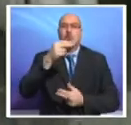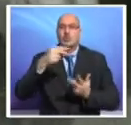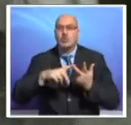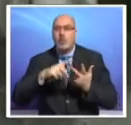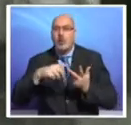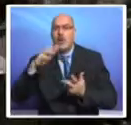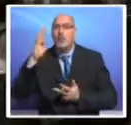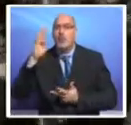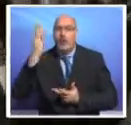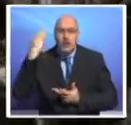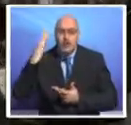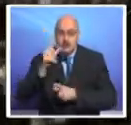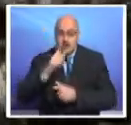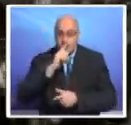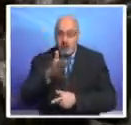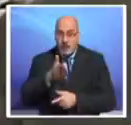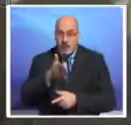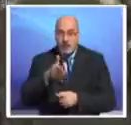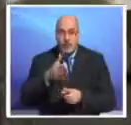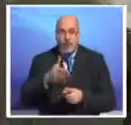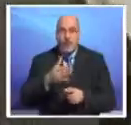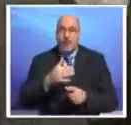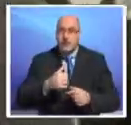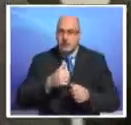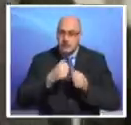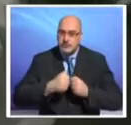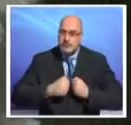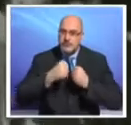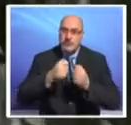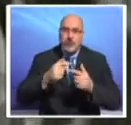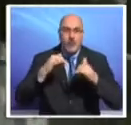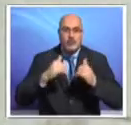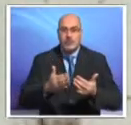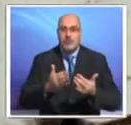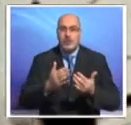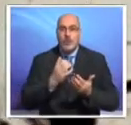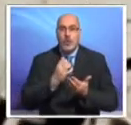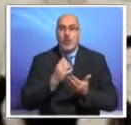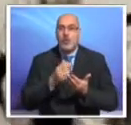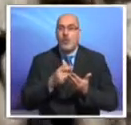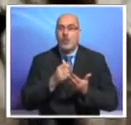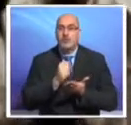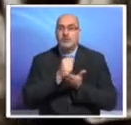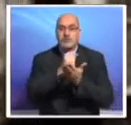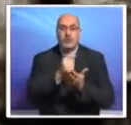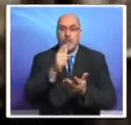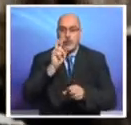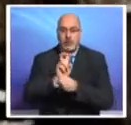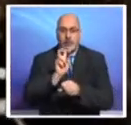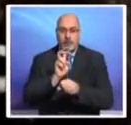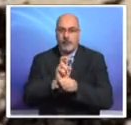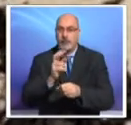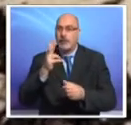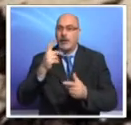البطولات والتضحيات التي قدمتها حرائر الجزائر عبر الزمن والتاريخ في سبيل الحفاظ على